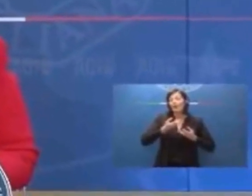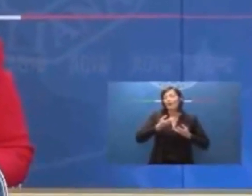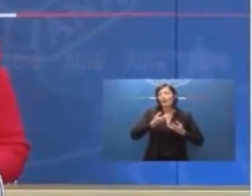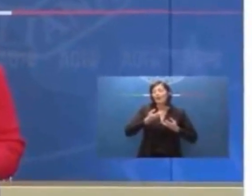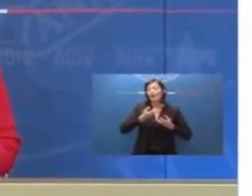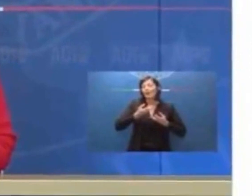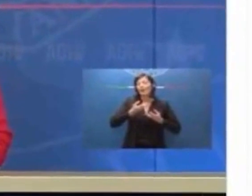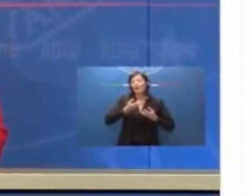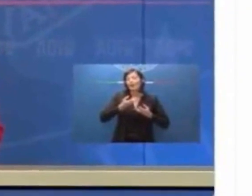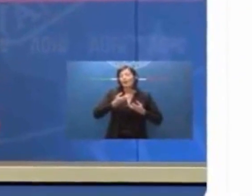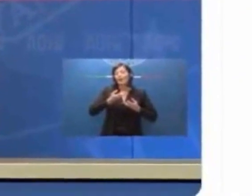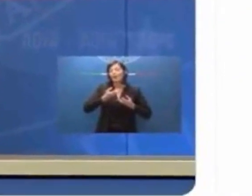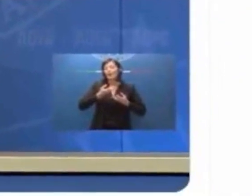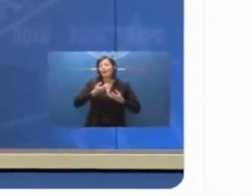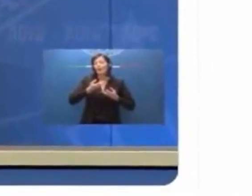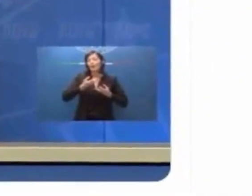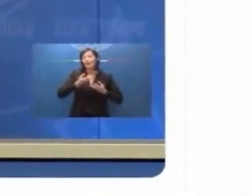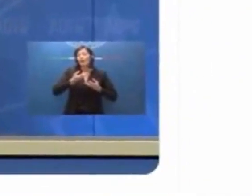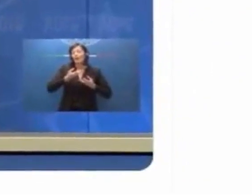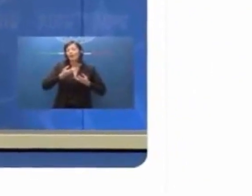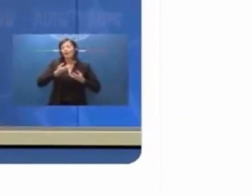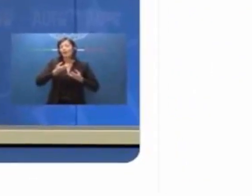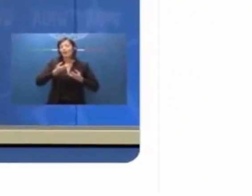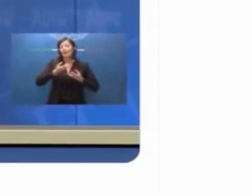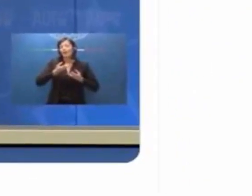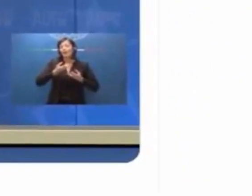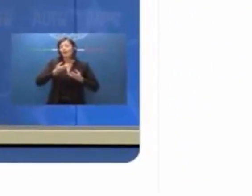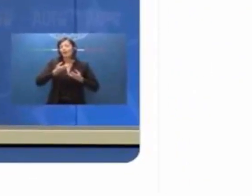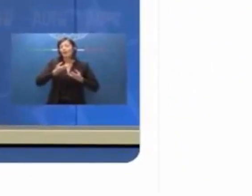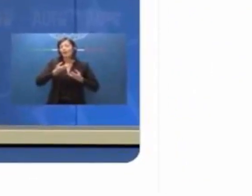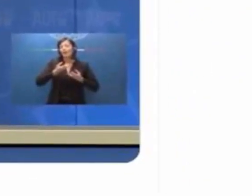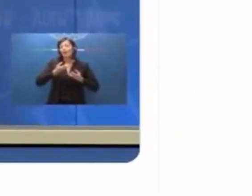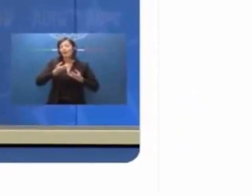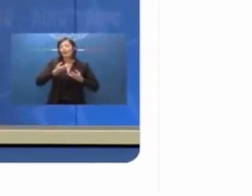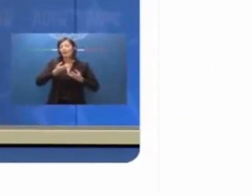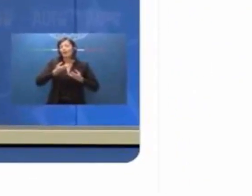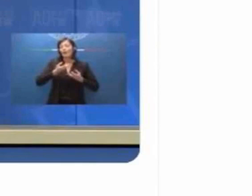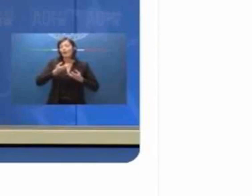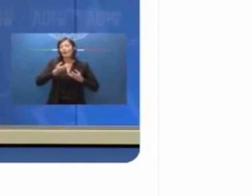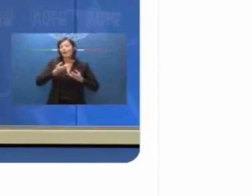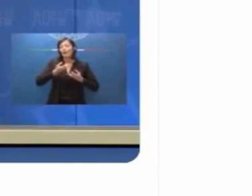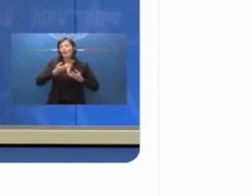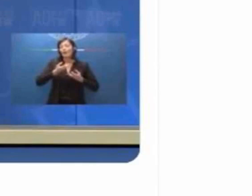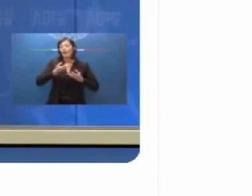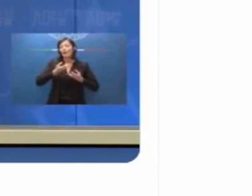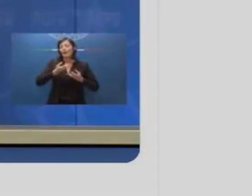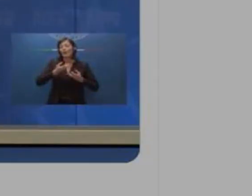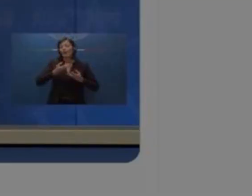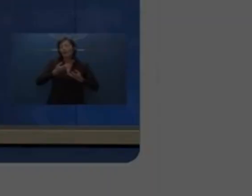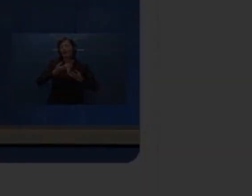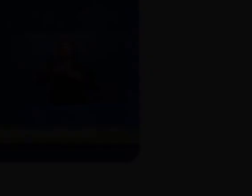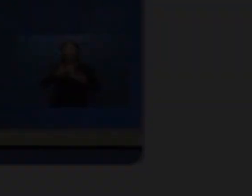Per Antoniozzi si tratta di offese verso una carica dello Stato che non hanno nulla a che fare con le legittime critiche,